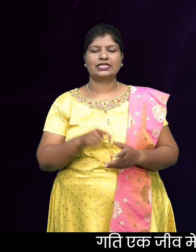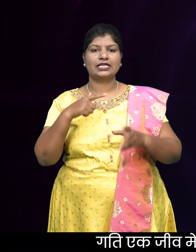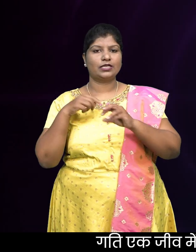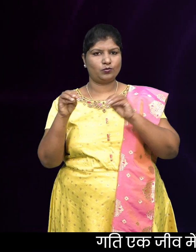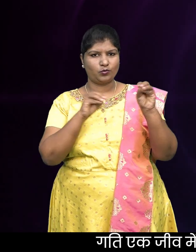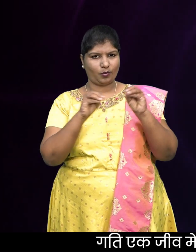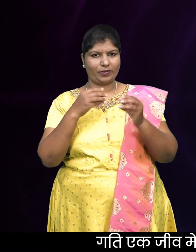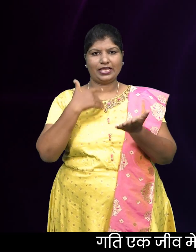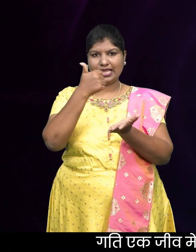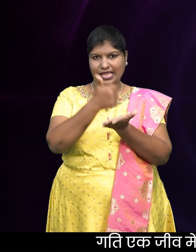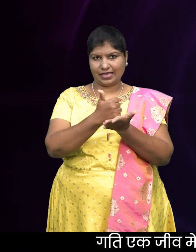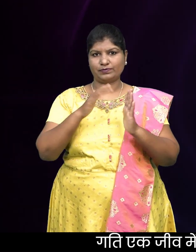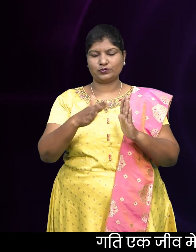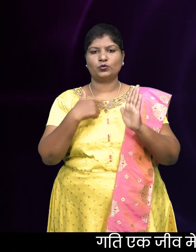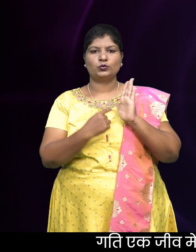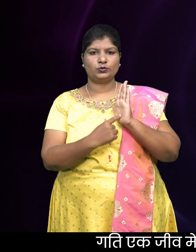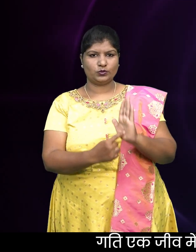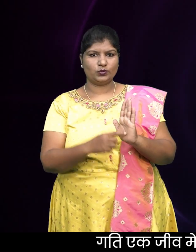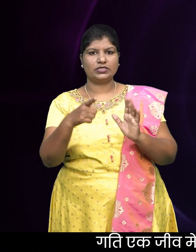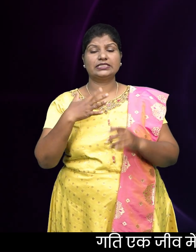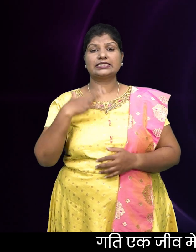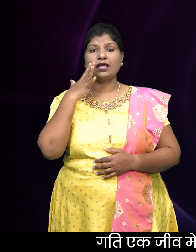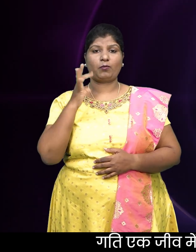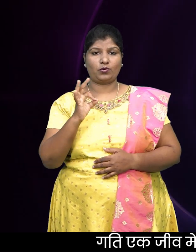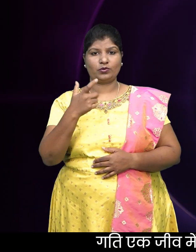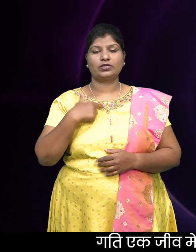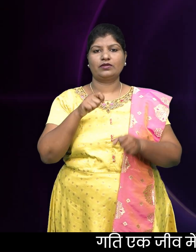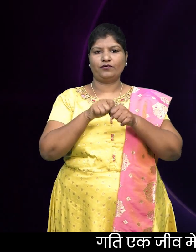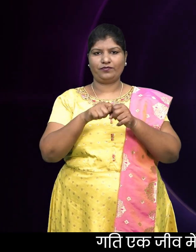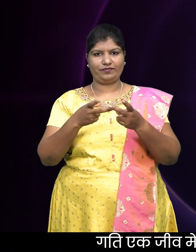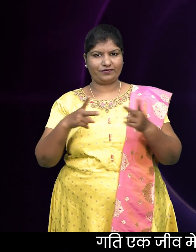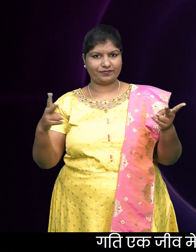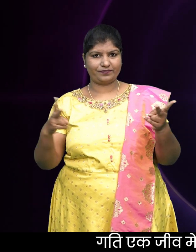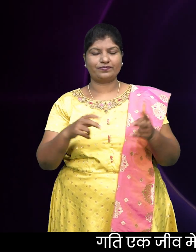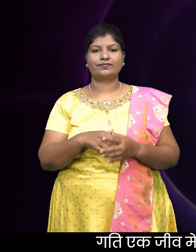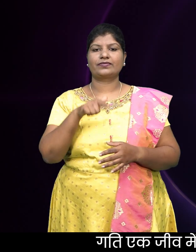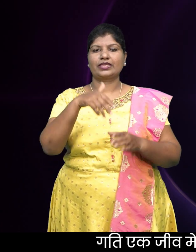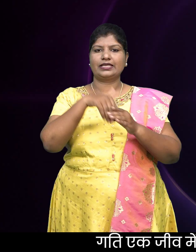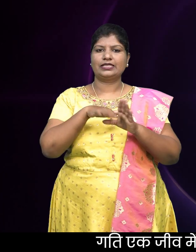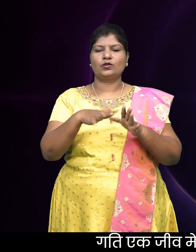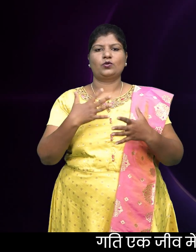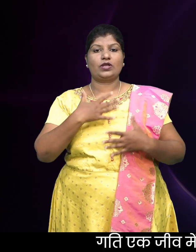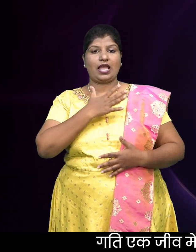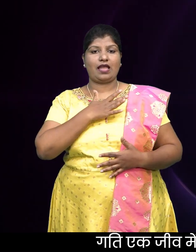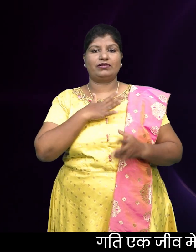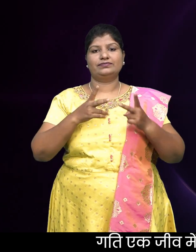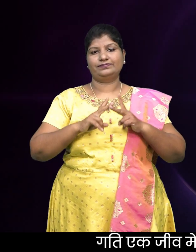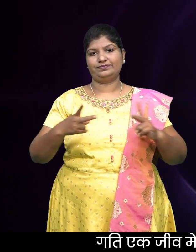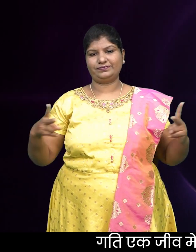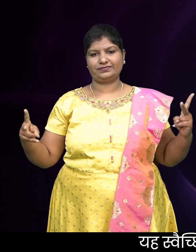गति एक जीव में आवश्यक कार्यों को करने में मदद करती है।